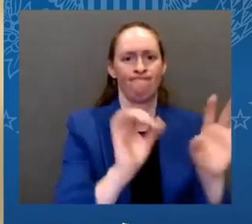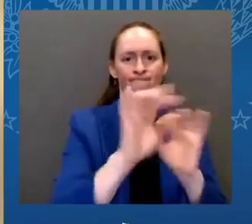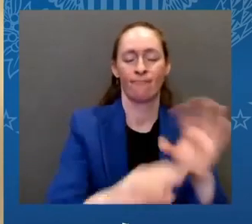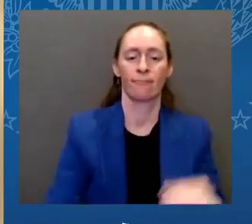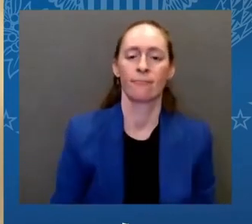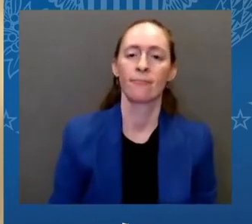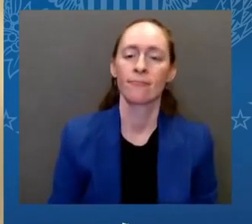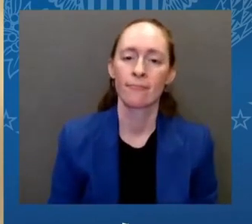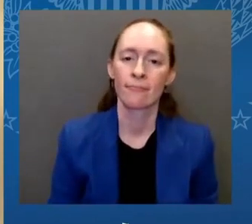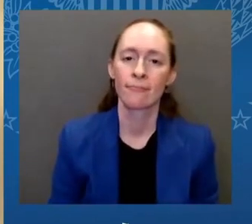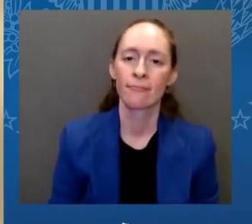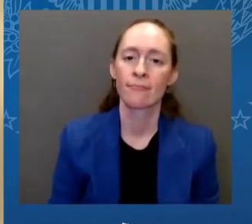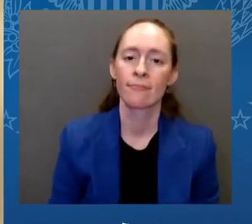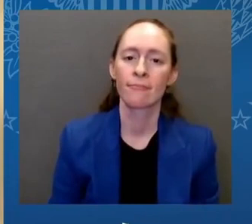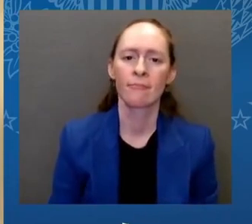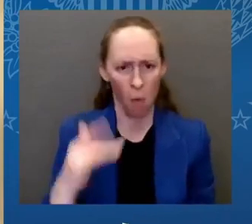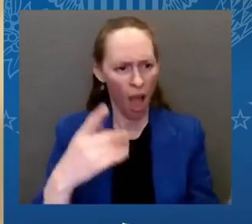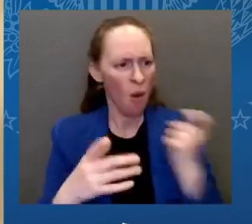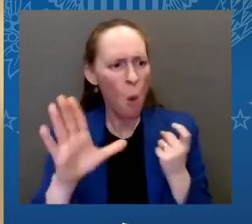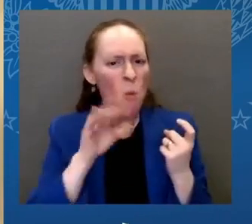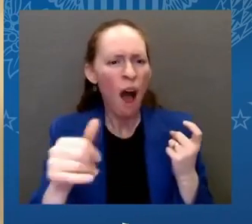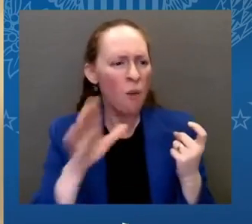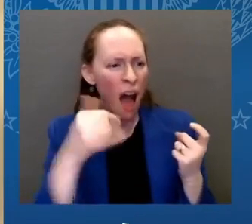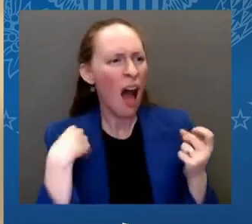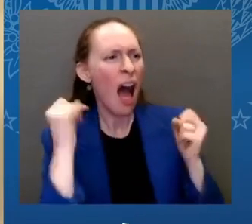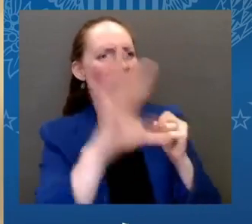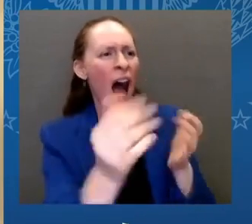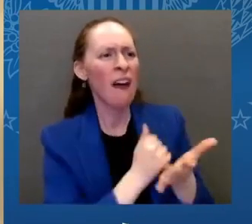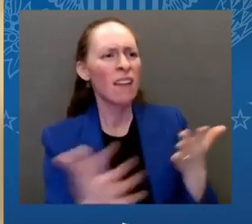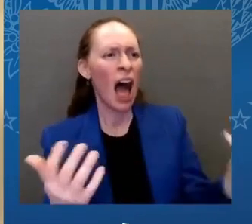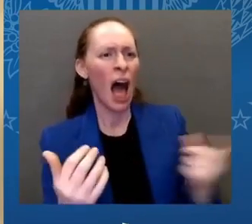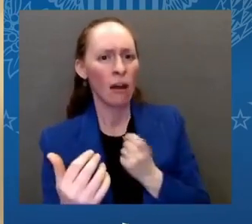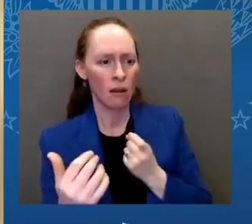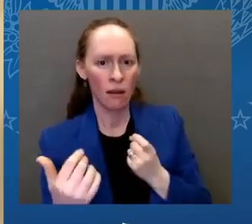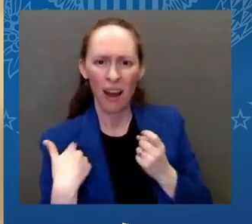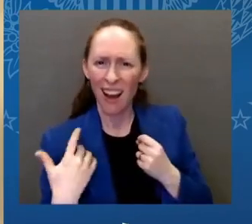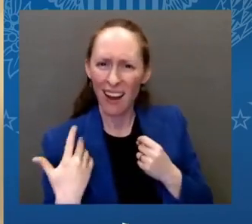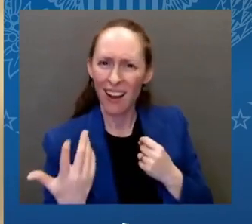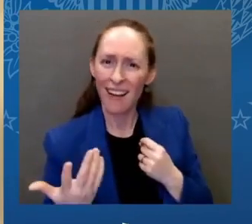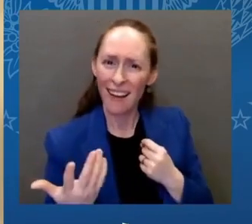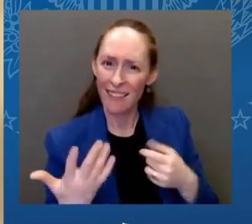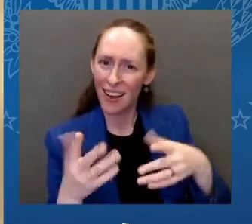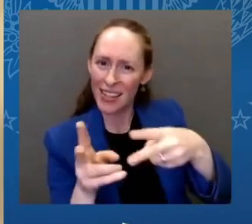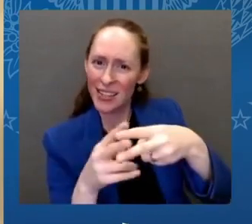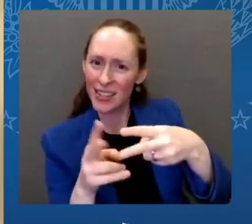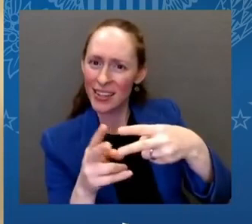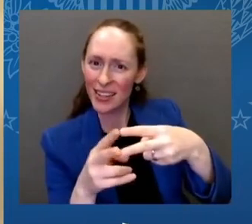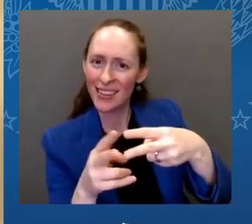артилерійських снарядів. Ми не можемо дати Україні все по двох причинах. Перше –